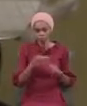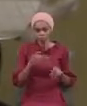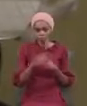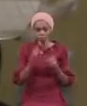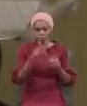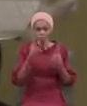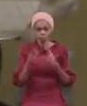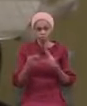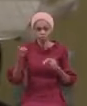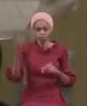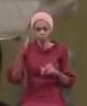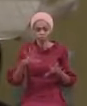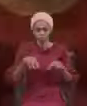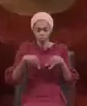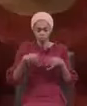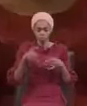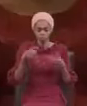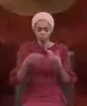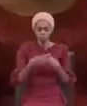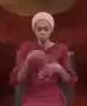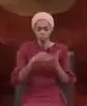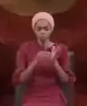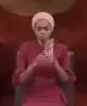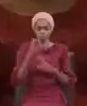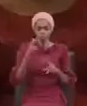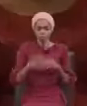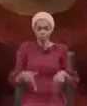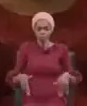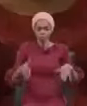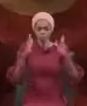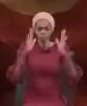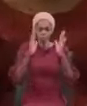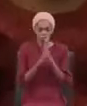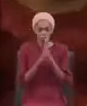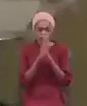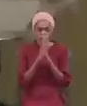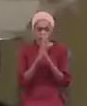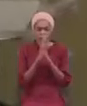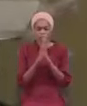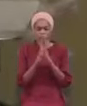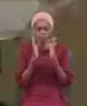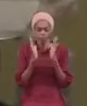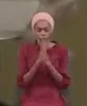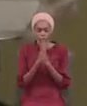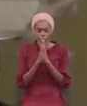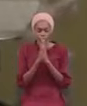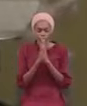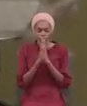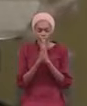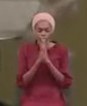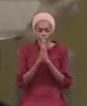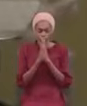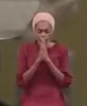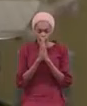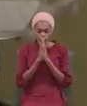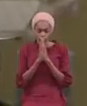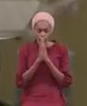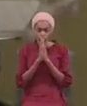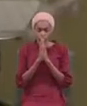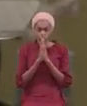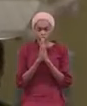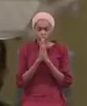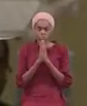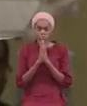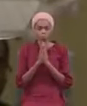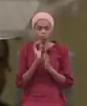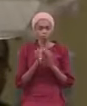son royaume au nom de Jésus fermons nos yeux baissons la tête et invoquons le nom du Seigneur C pécheur ici